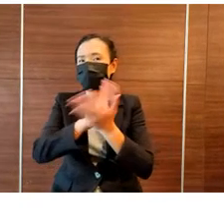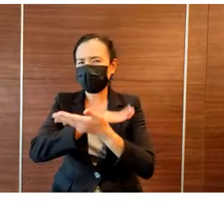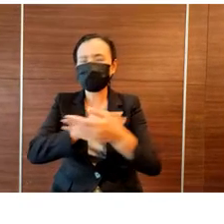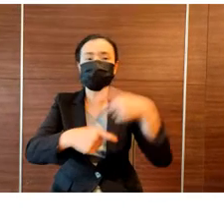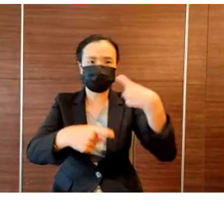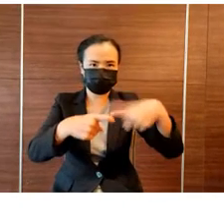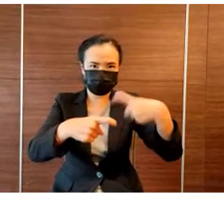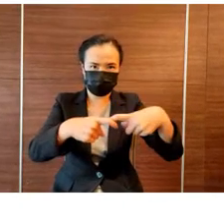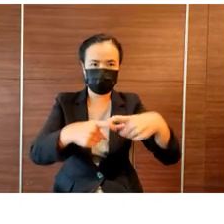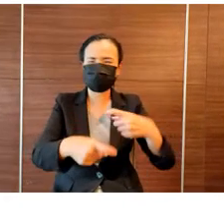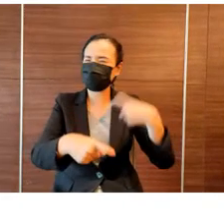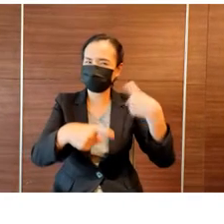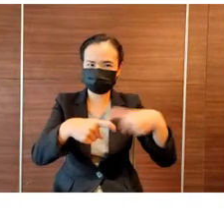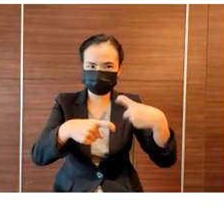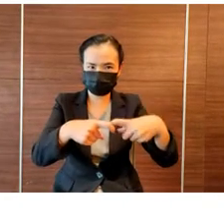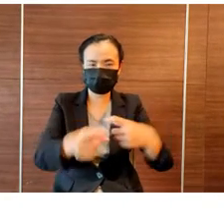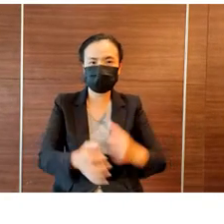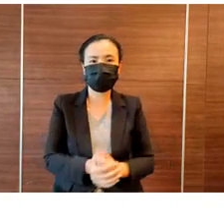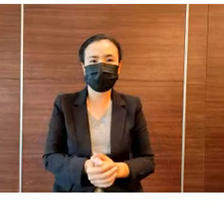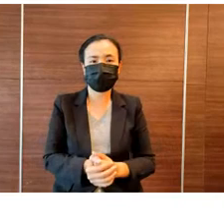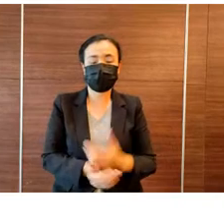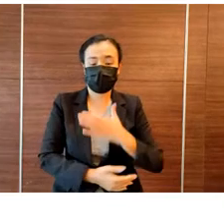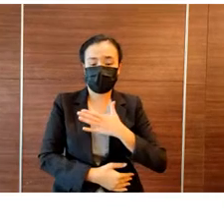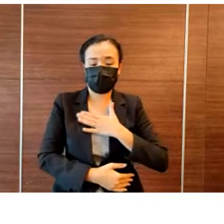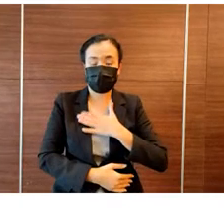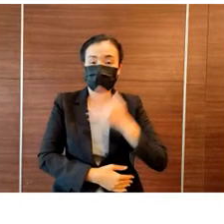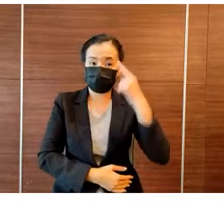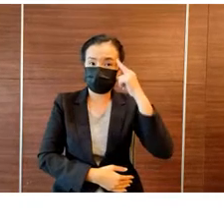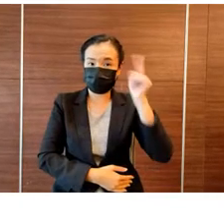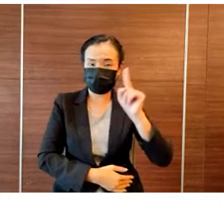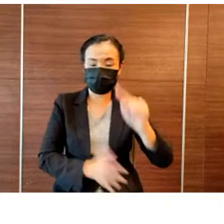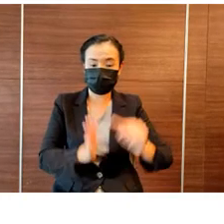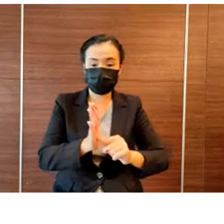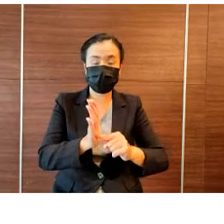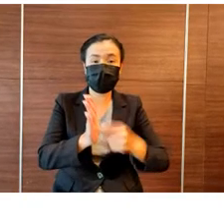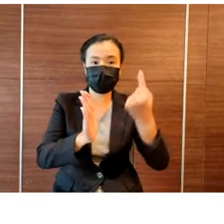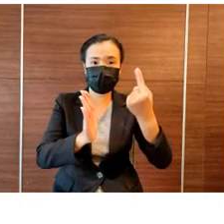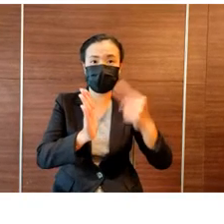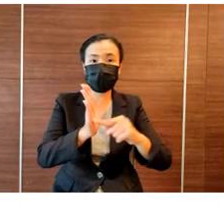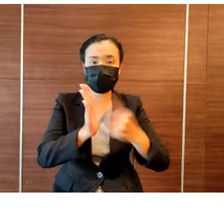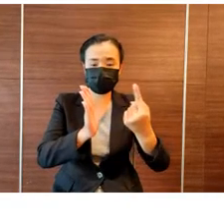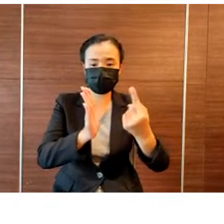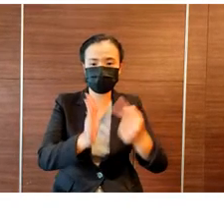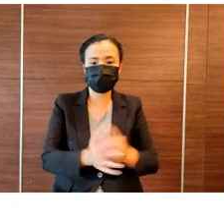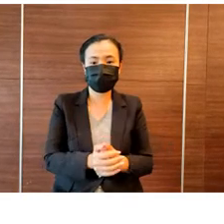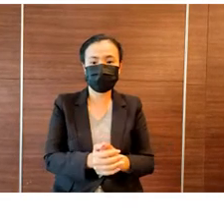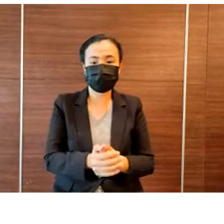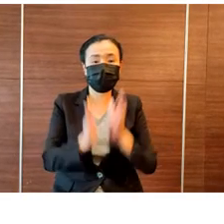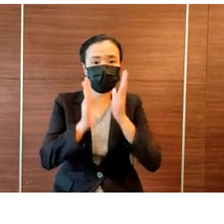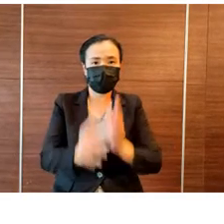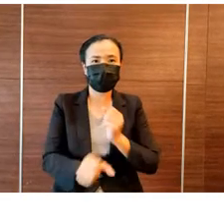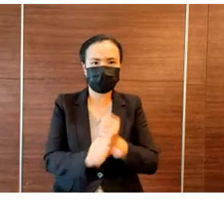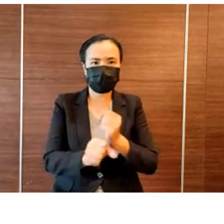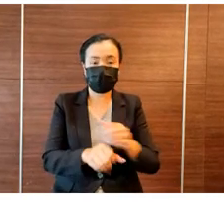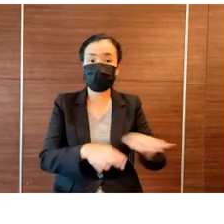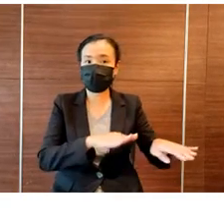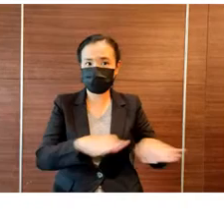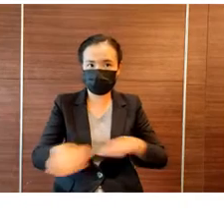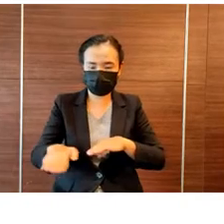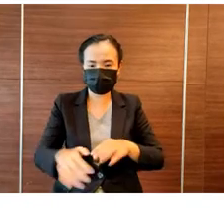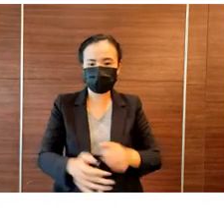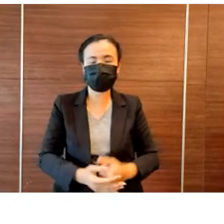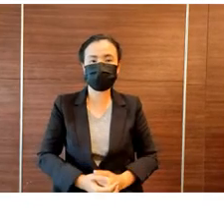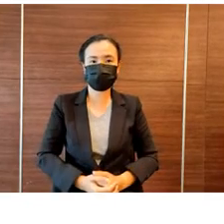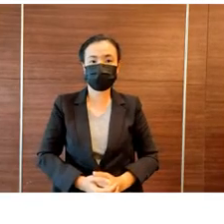ข้างยากเลยแล้วอีกอย่างผมมองนะคะว่าถ้าเราจะเริ่มต้นเนี่ยเราควรจะเริ่มจากบุคลากรที่เขาพร้อม